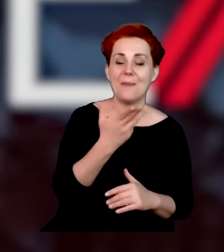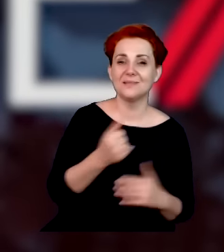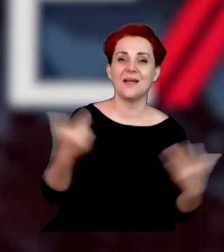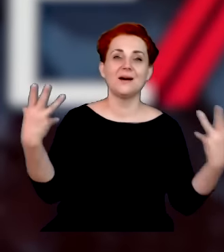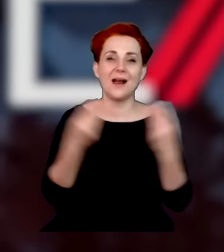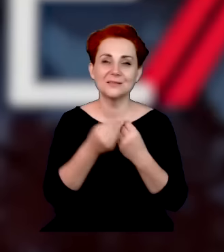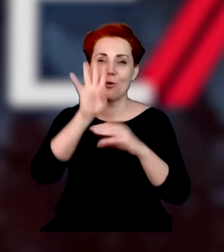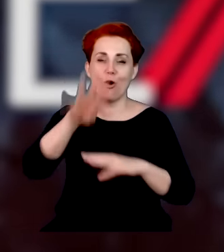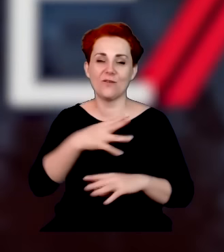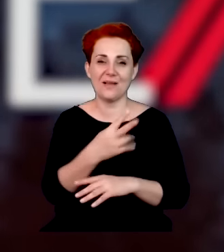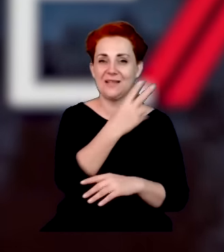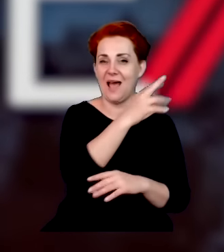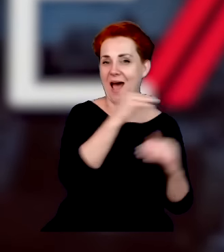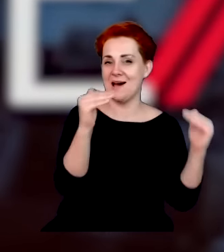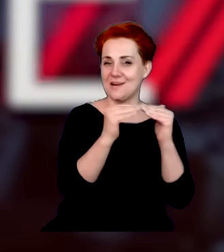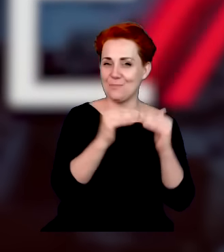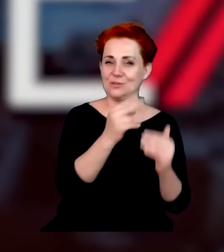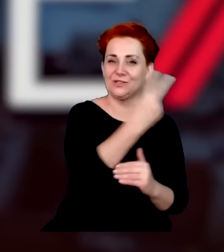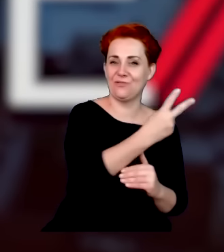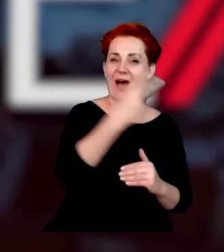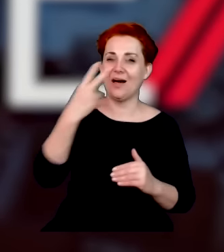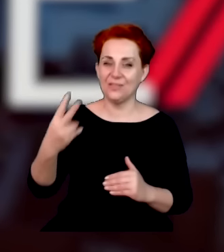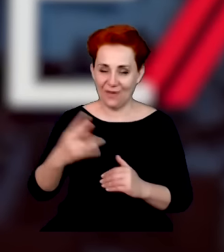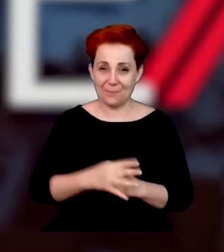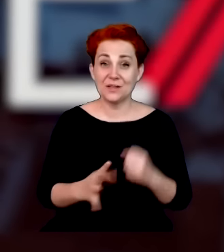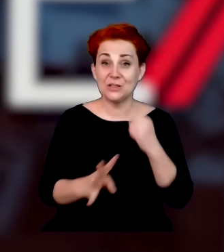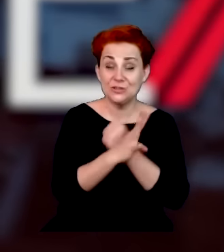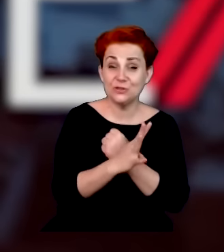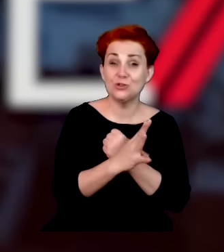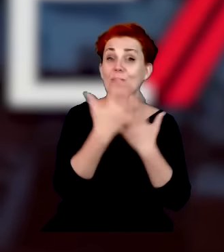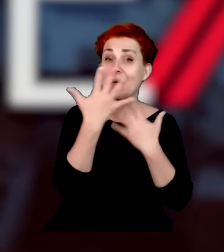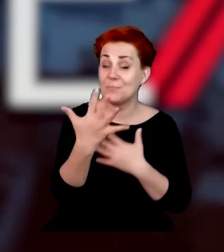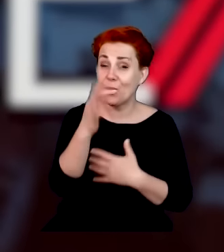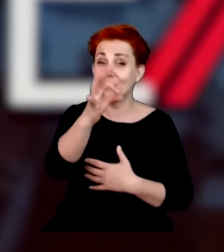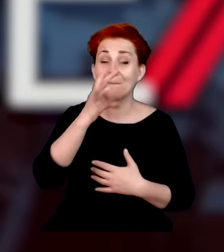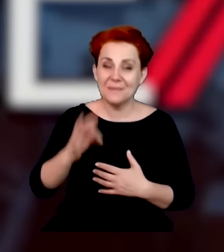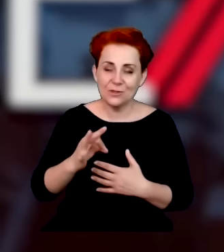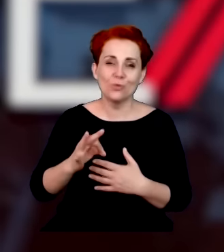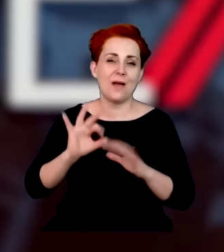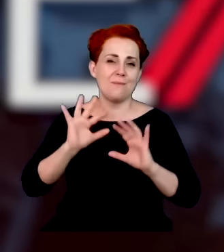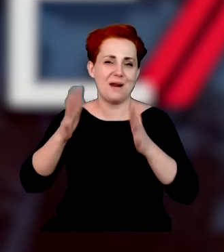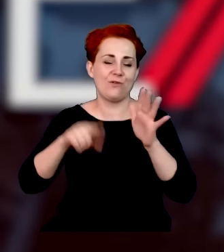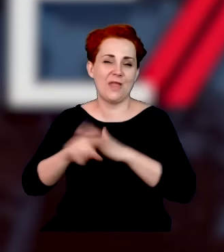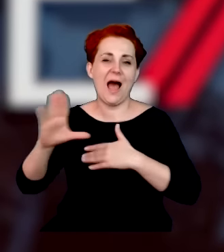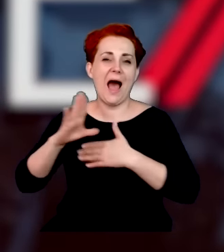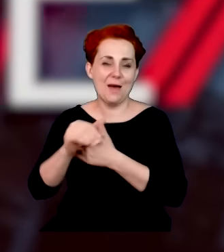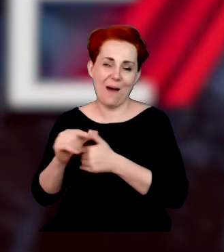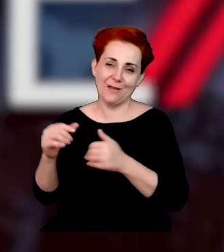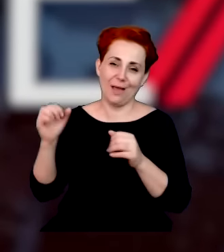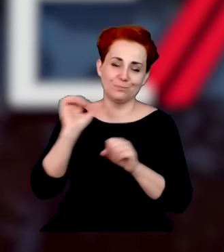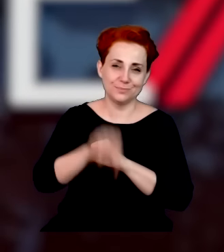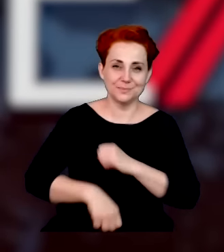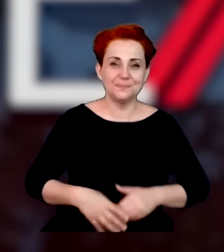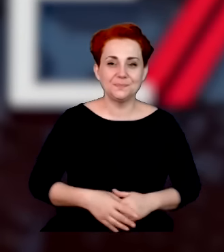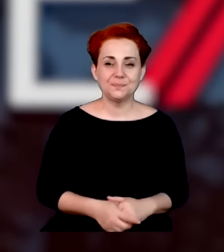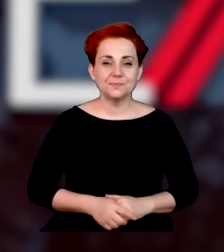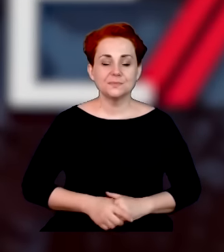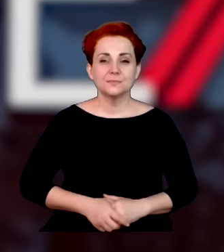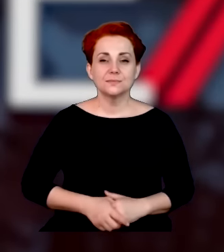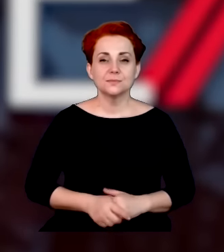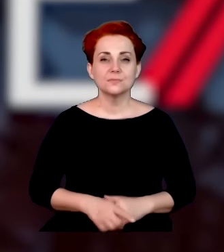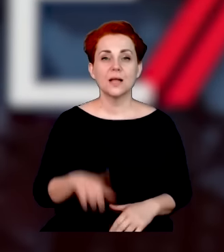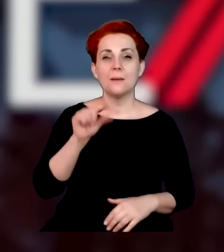2-2, zdobywając decydującego gola w 95. minucie. Brawo Albańczycy. Łączy nas piłka. Jaka szkoda, że chwytliwego hasła